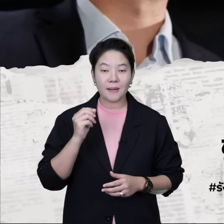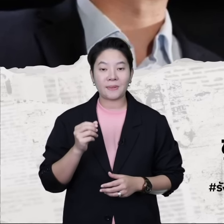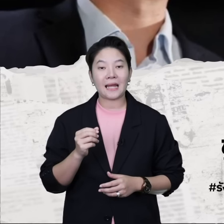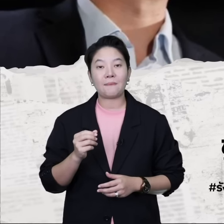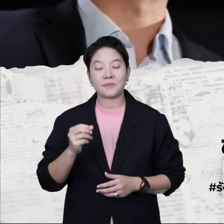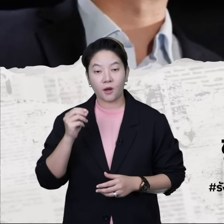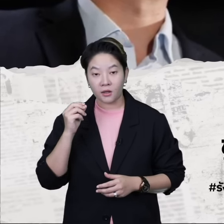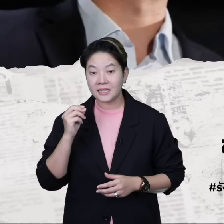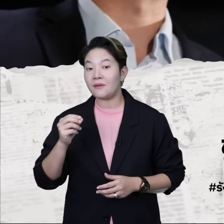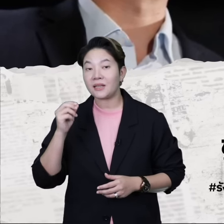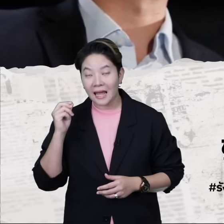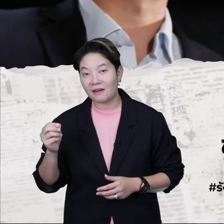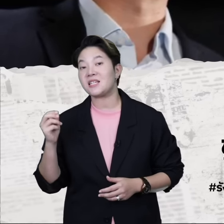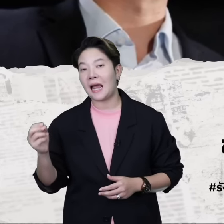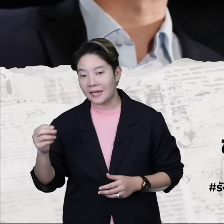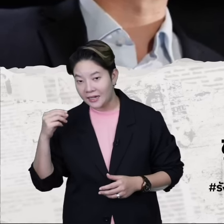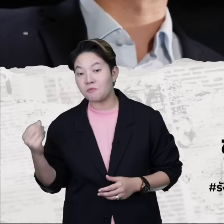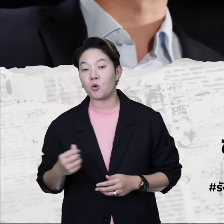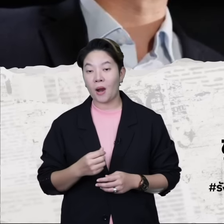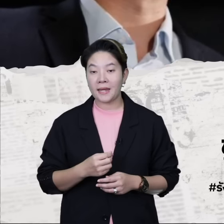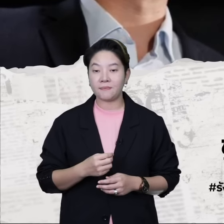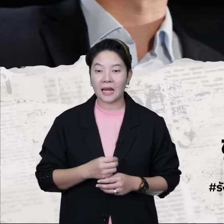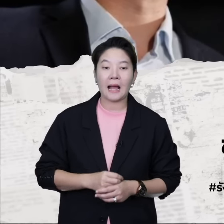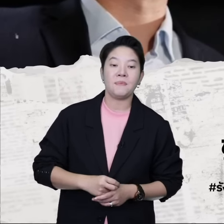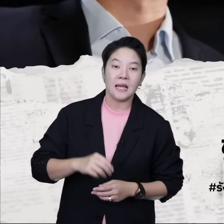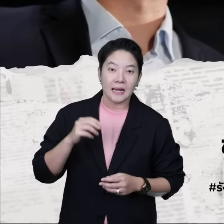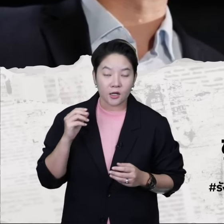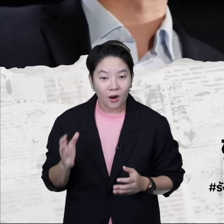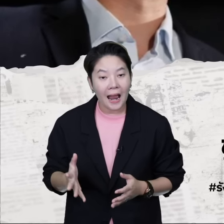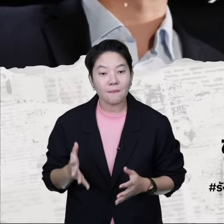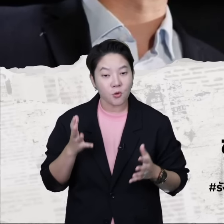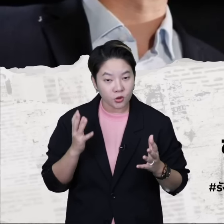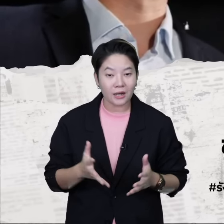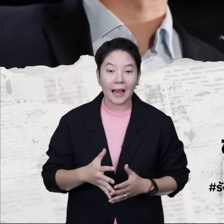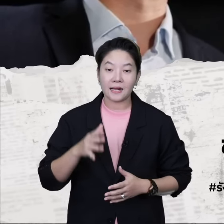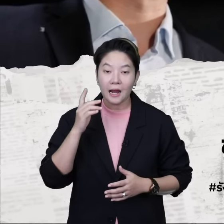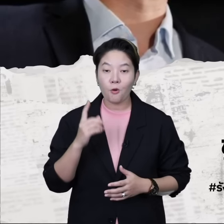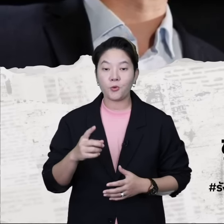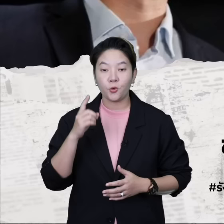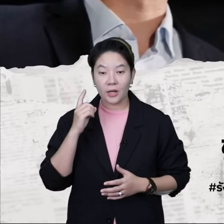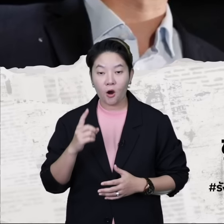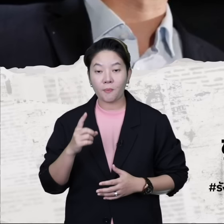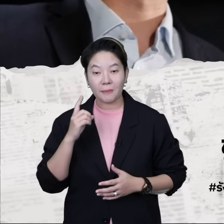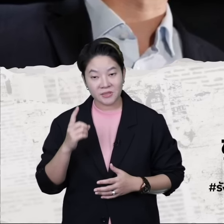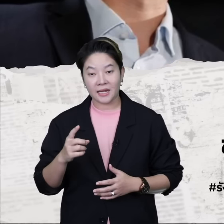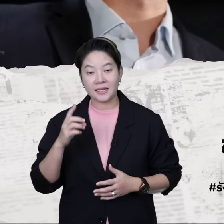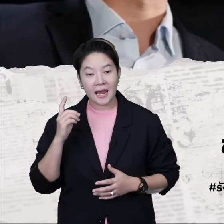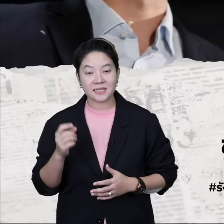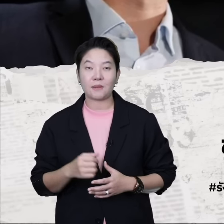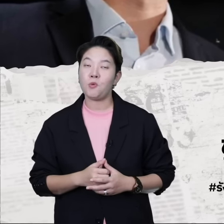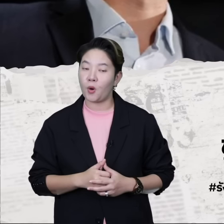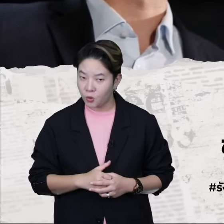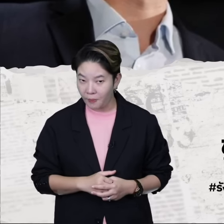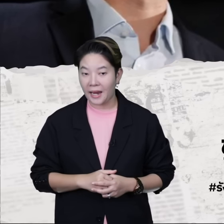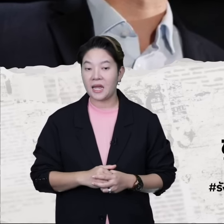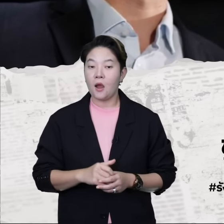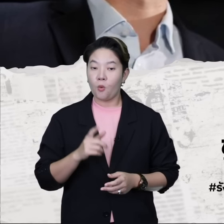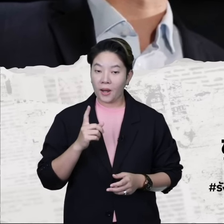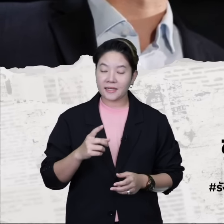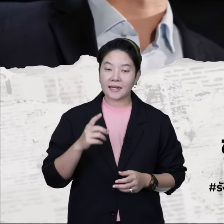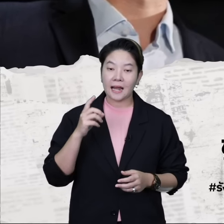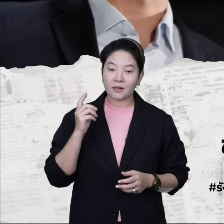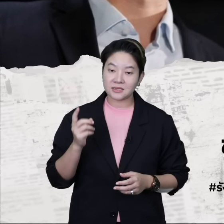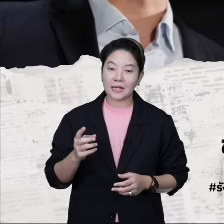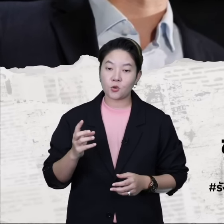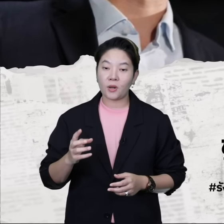องขังให้เป็นไปตามที่ทางราชการเนี่ยกำหนดไว้นะคะแล้วก็ห้ามผู้ต้องขังเข้าอยู่ในห้องพักพิเศษแยกจากผู้ป่วยทั่วไ